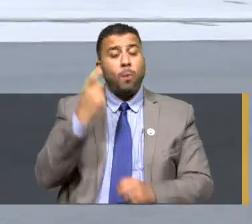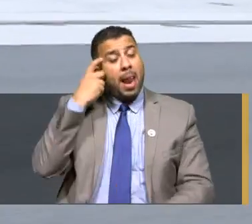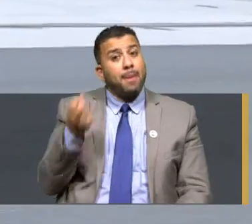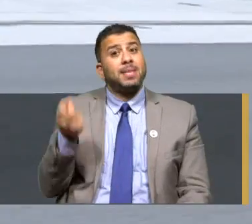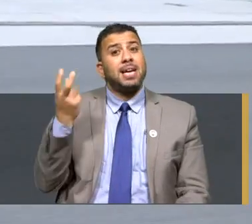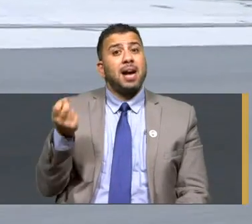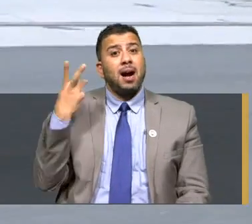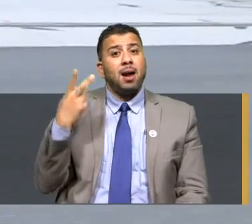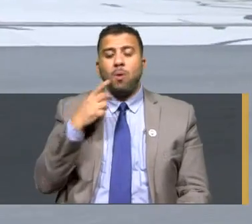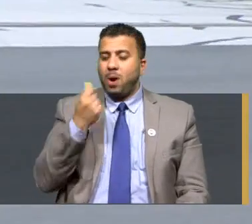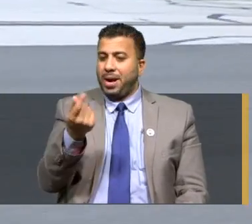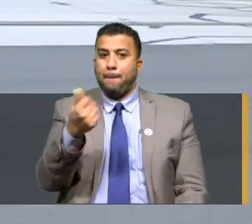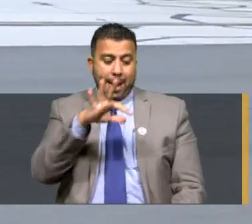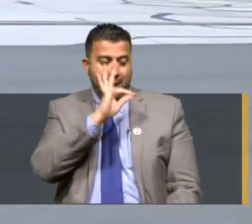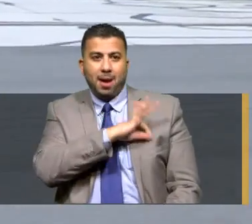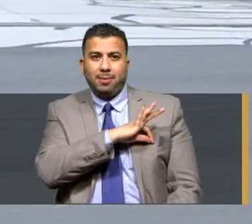والابتكار والربحية.